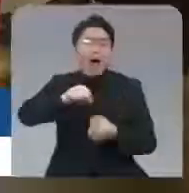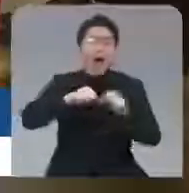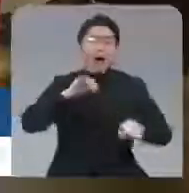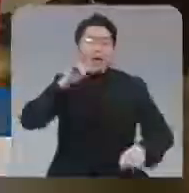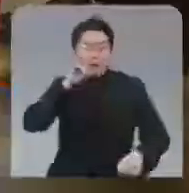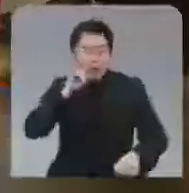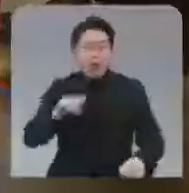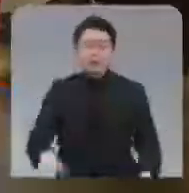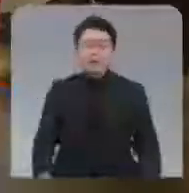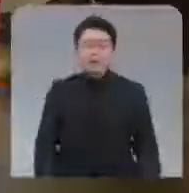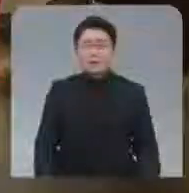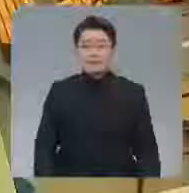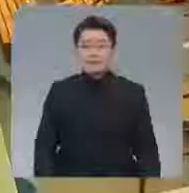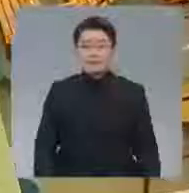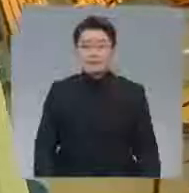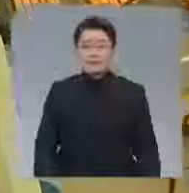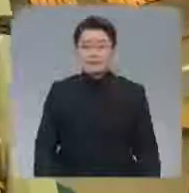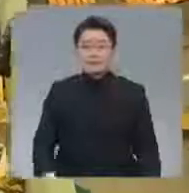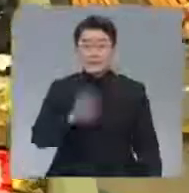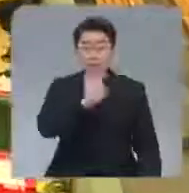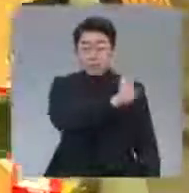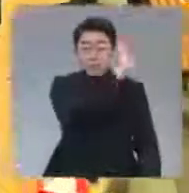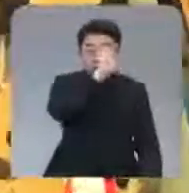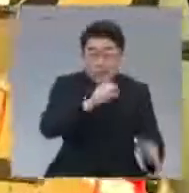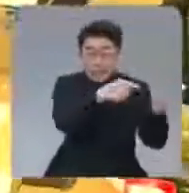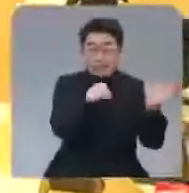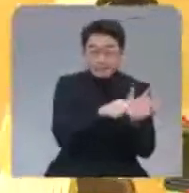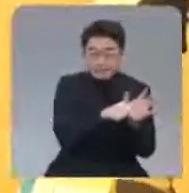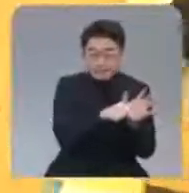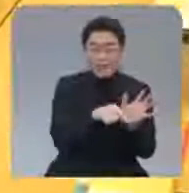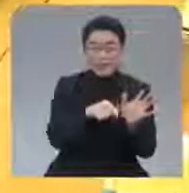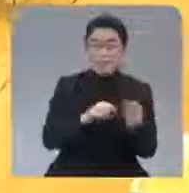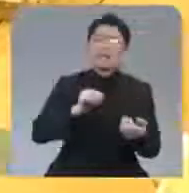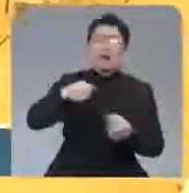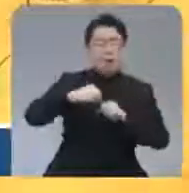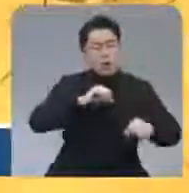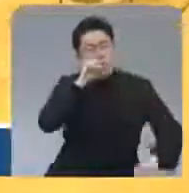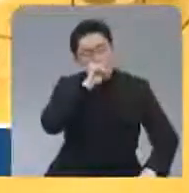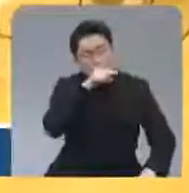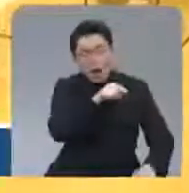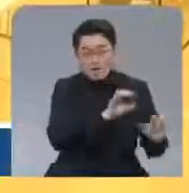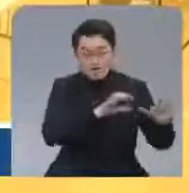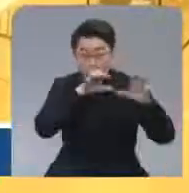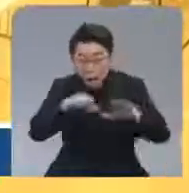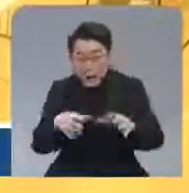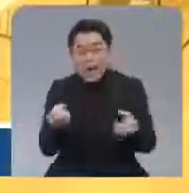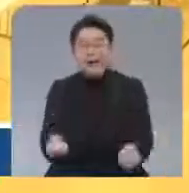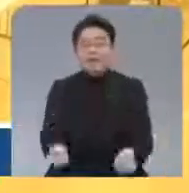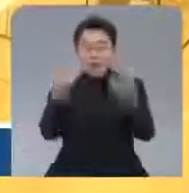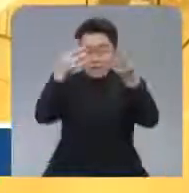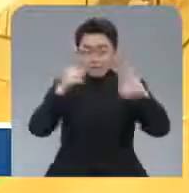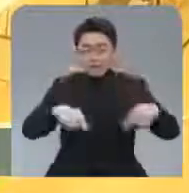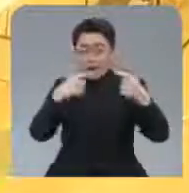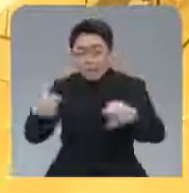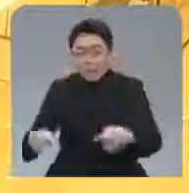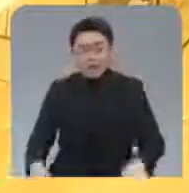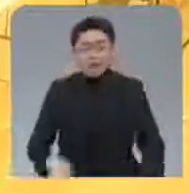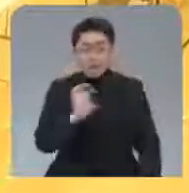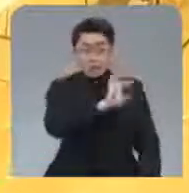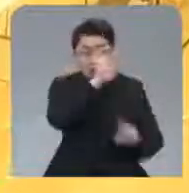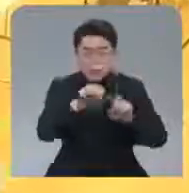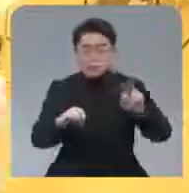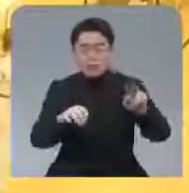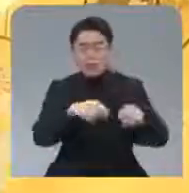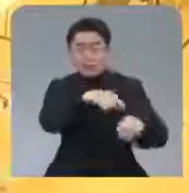kalangan anak-anak hingga orang dewasa meskipun demi coffee 19 masih merebak sebanyak 200 orang dari lima negara di benua Eropa